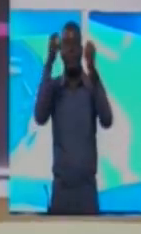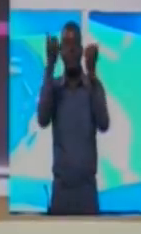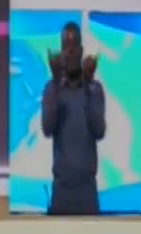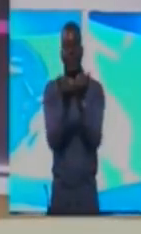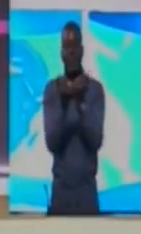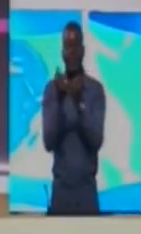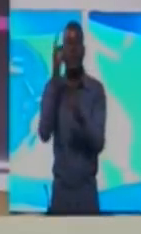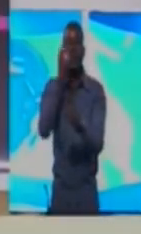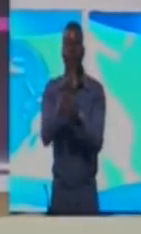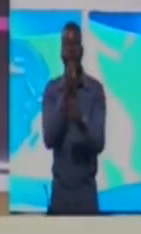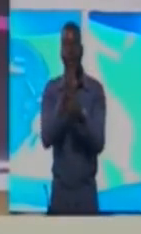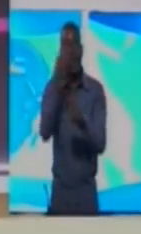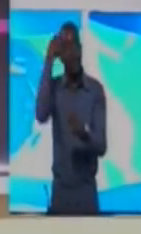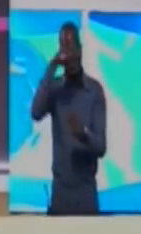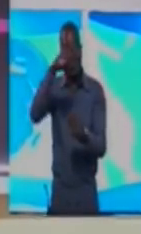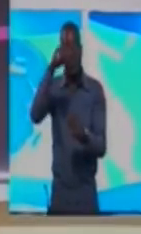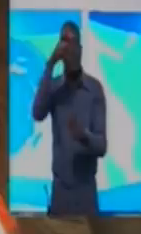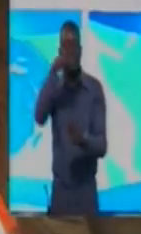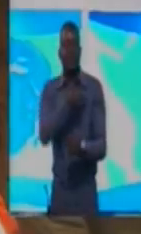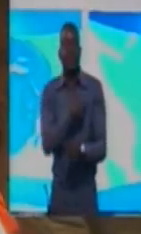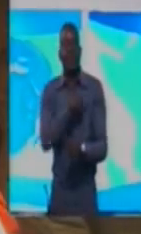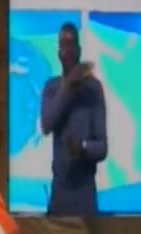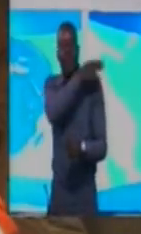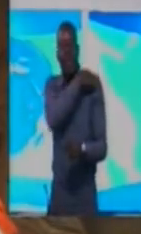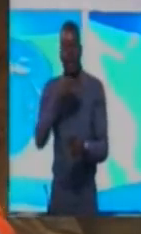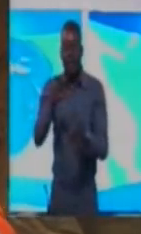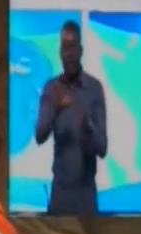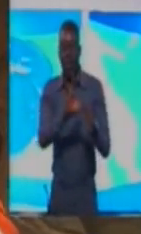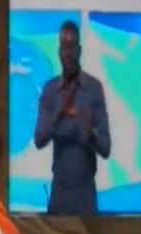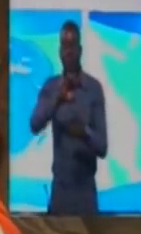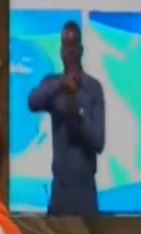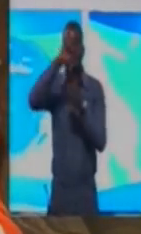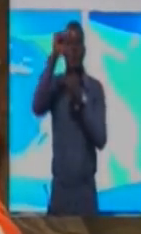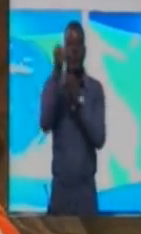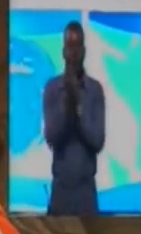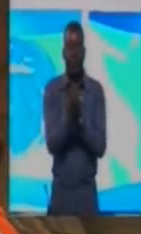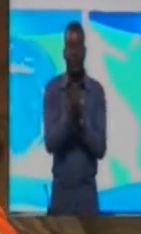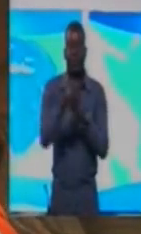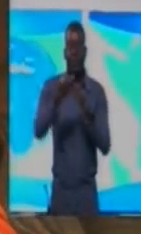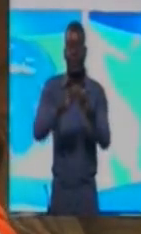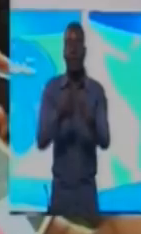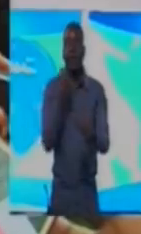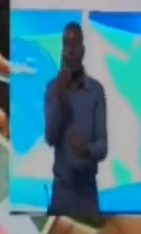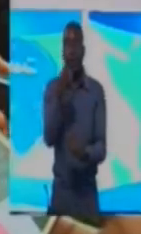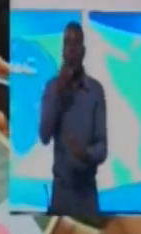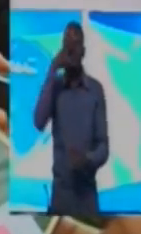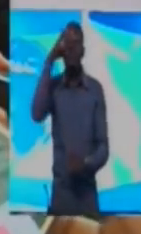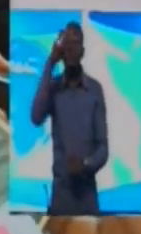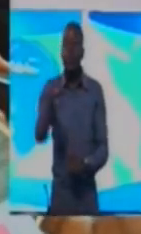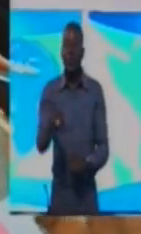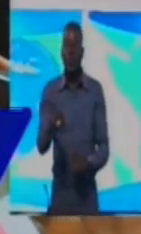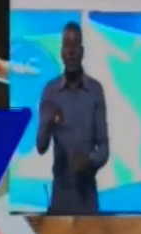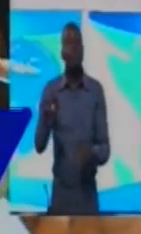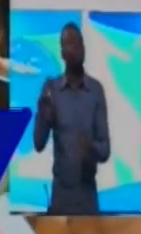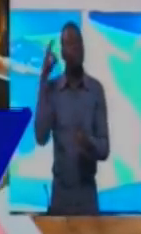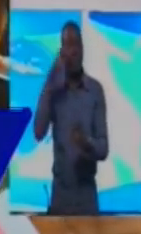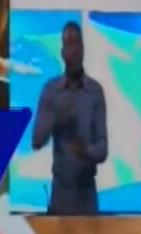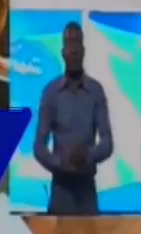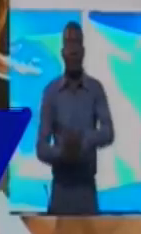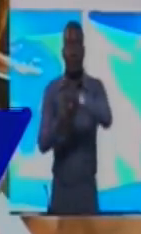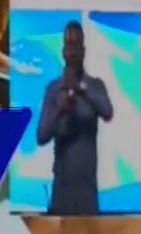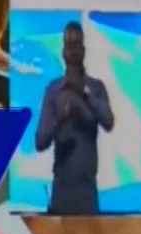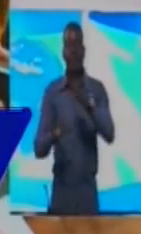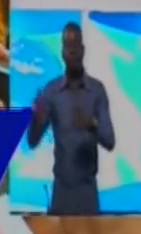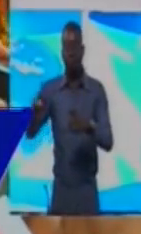qui militent pour la tolérance religieuse et la cohésion sociale. Chacun doit effectivement défendre et pratiquer et